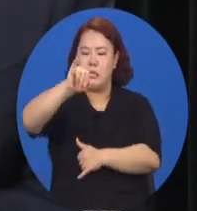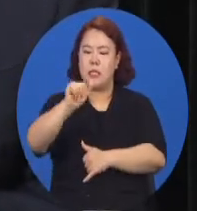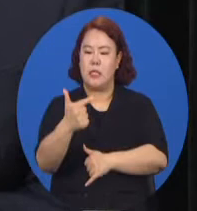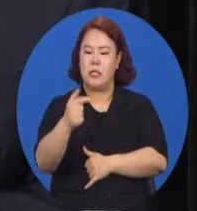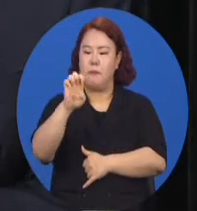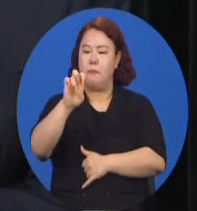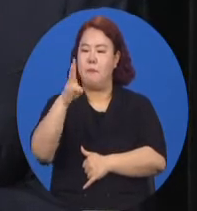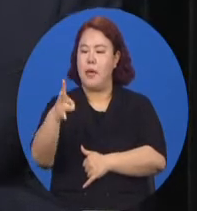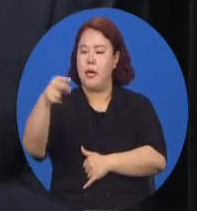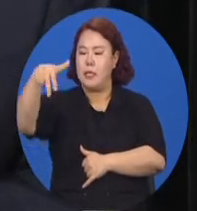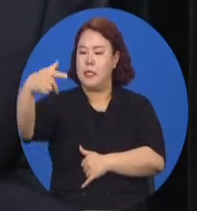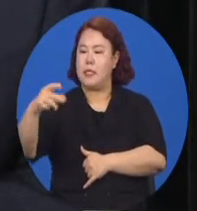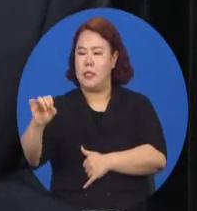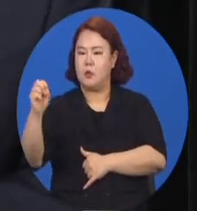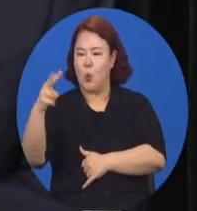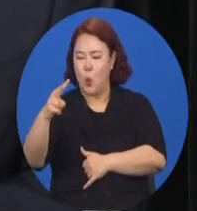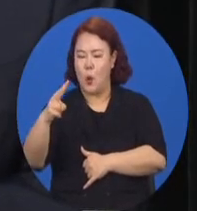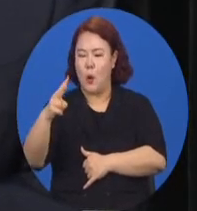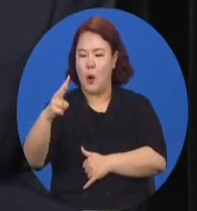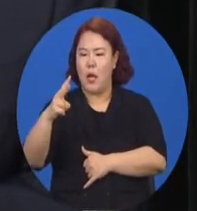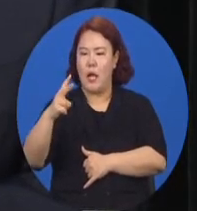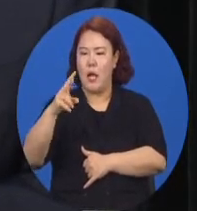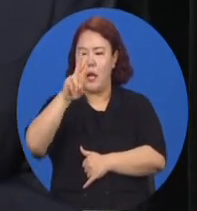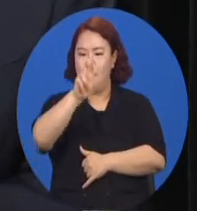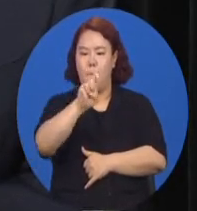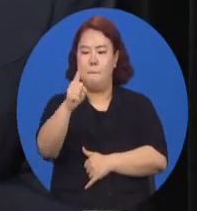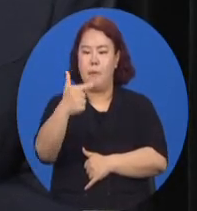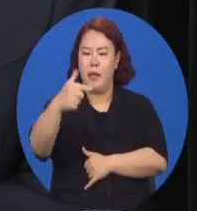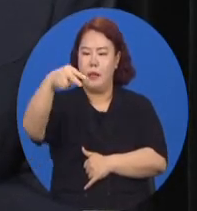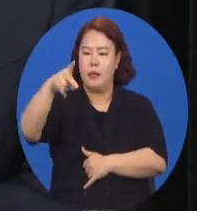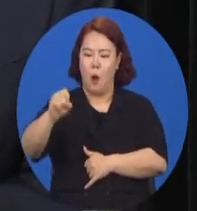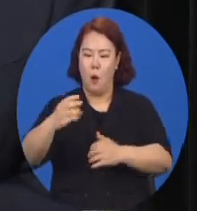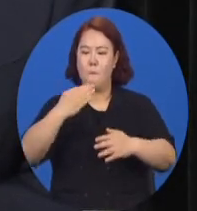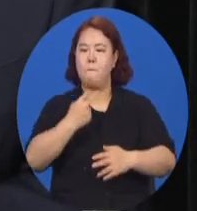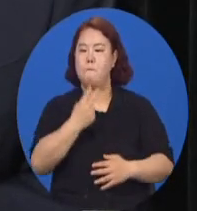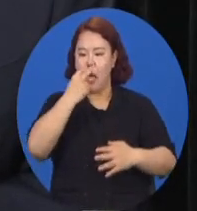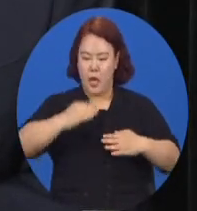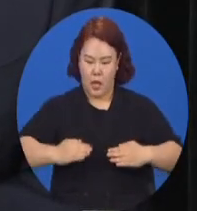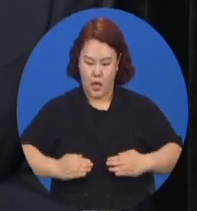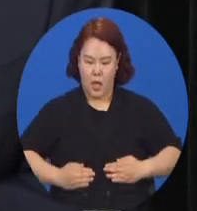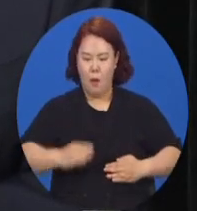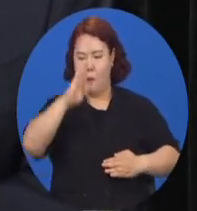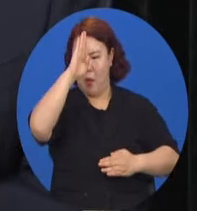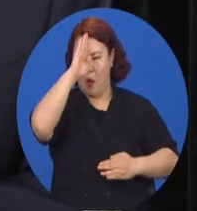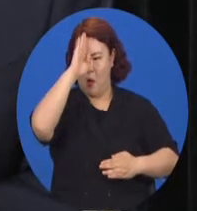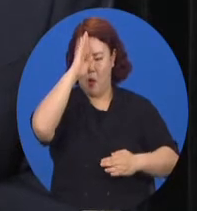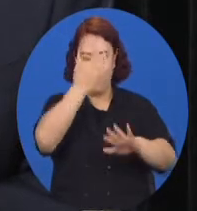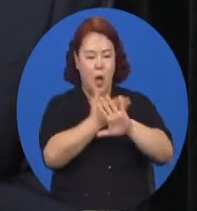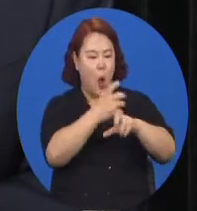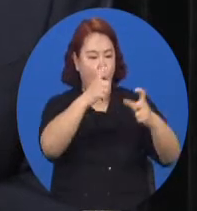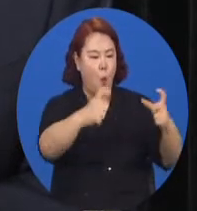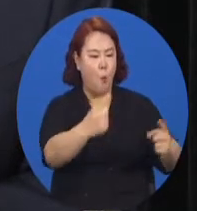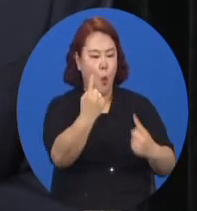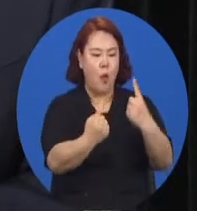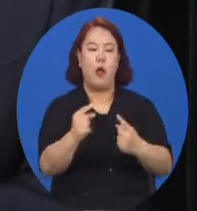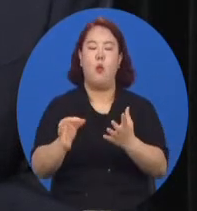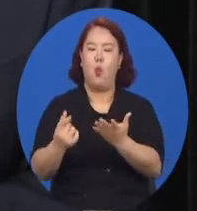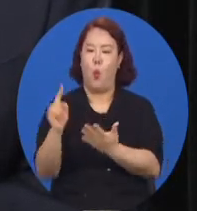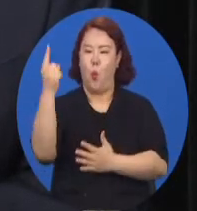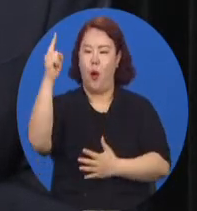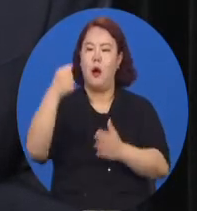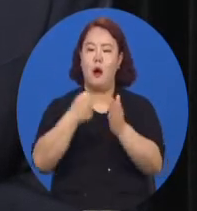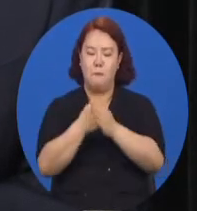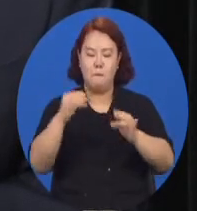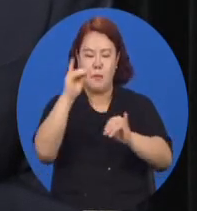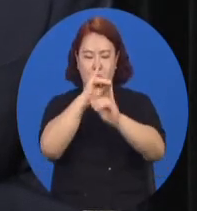나타나고 만성 폐쇄성 폐질환의 유병률이 대조 지역보다 높게 나타남에 따라